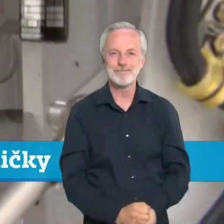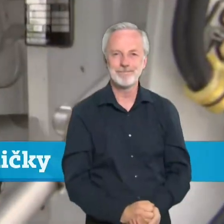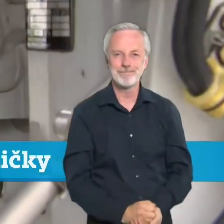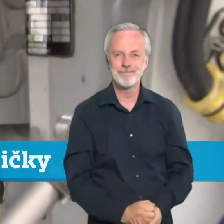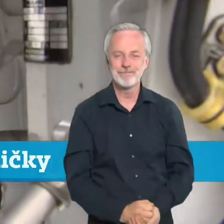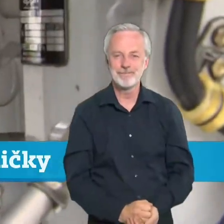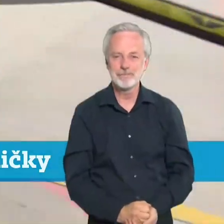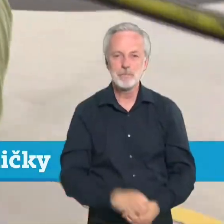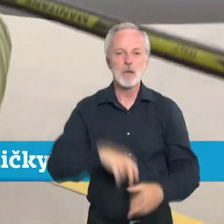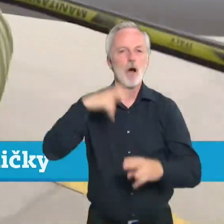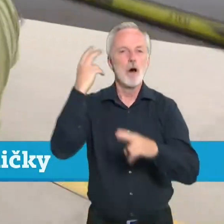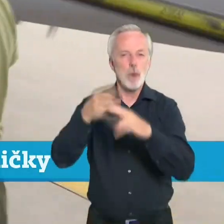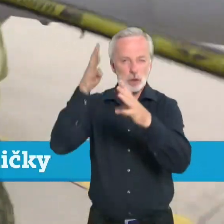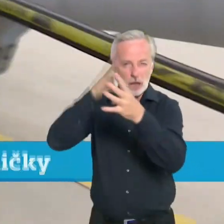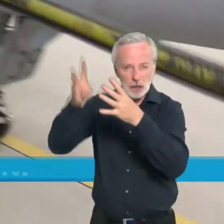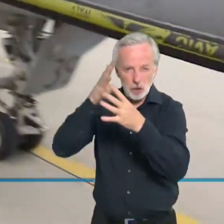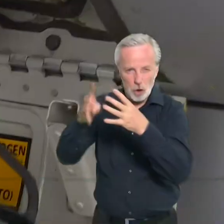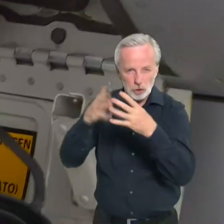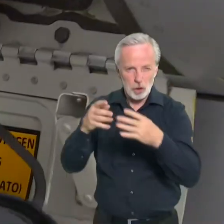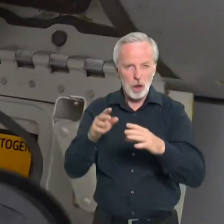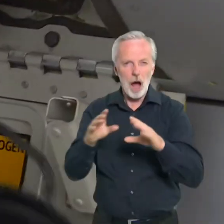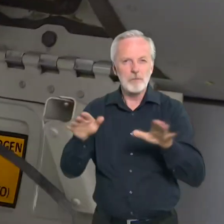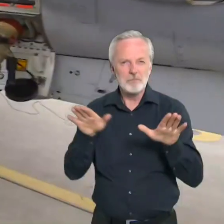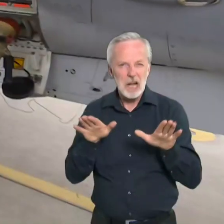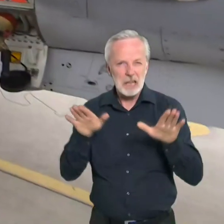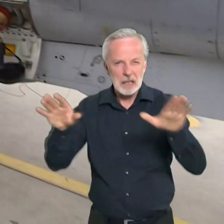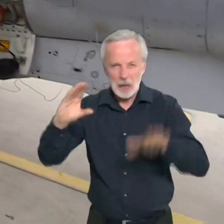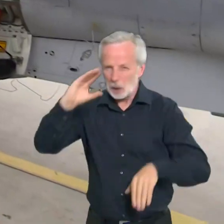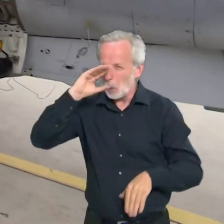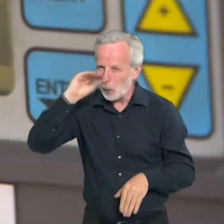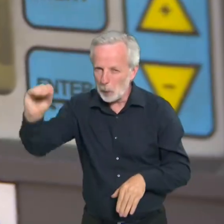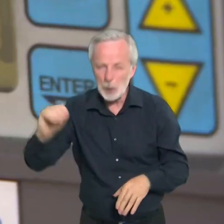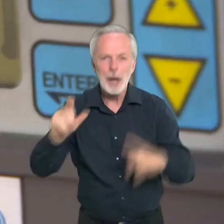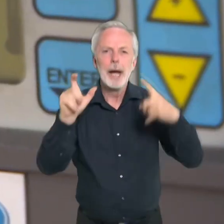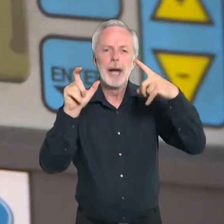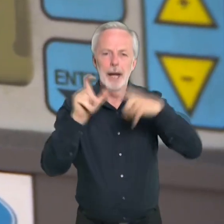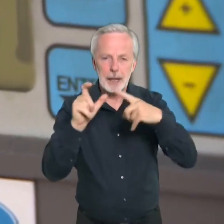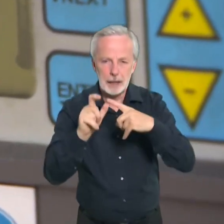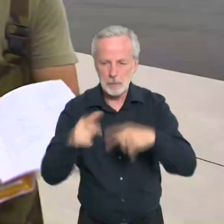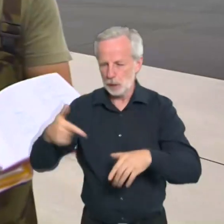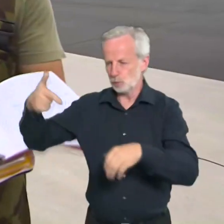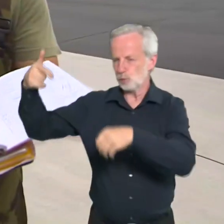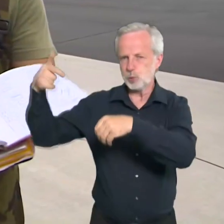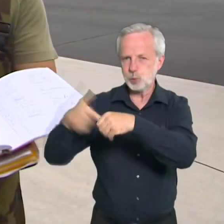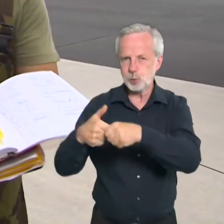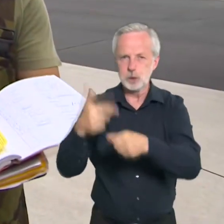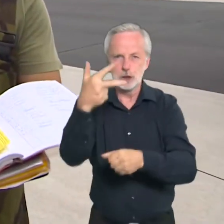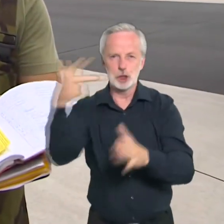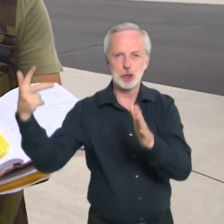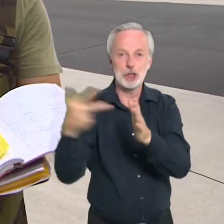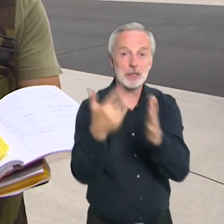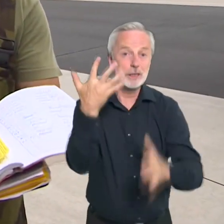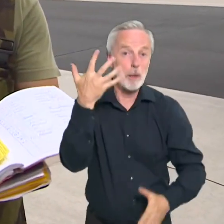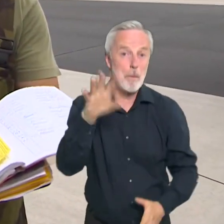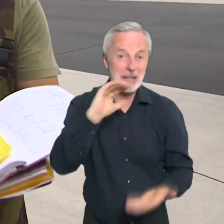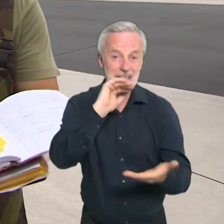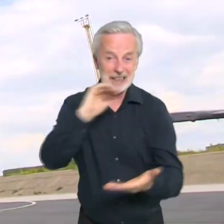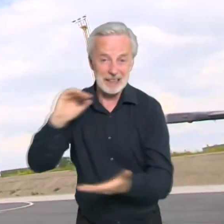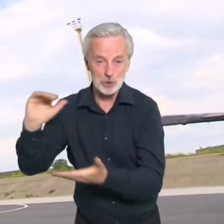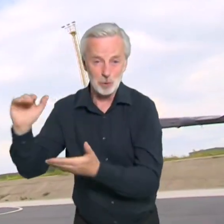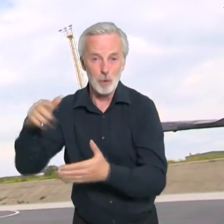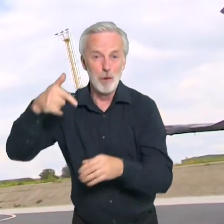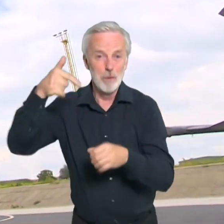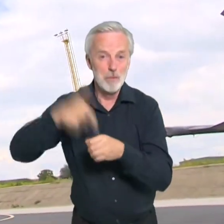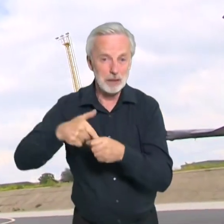Poslední kontrola mechaniků. A stíhačka Gripen může natankovat 3500 litrů paliva. Neměl by žádný problém. Pilot Ondřej